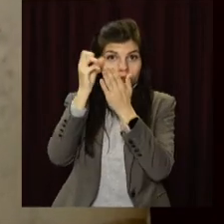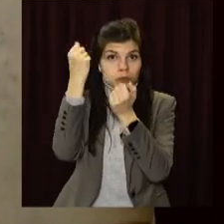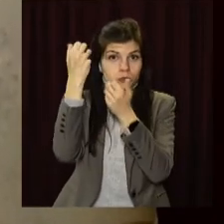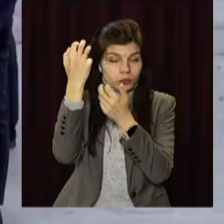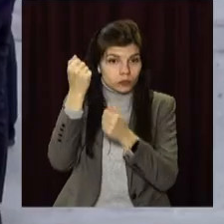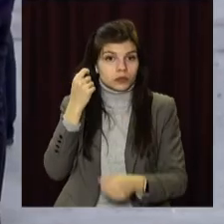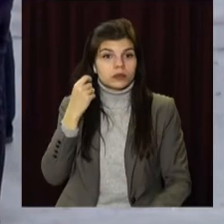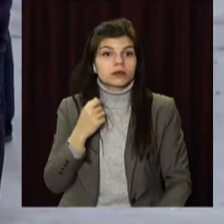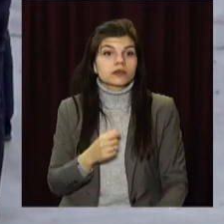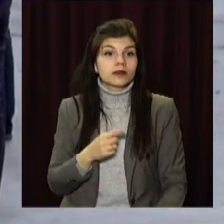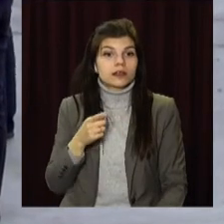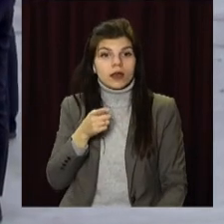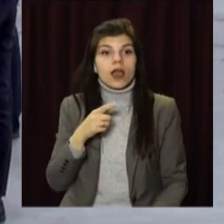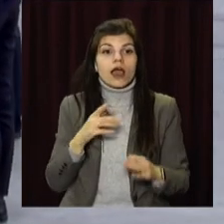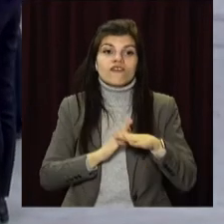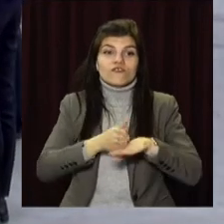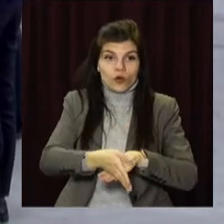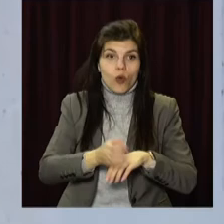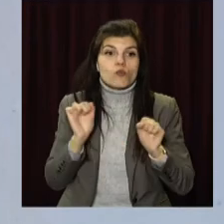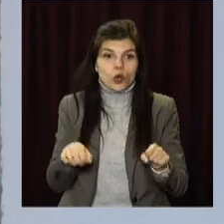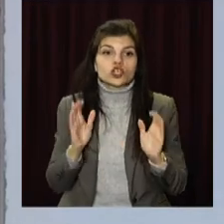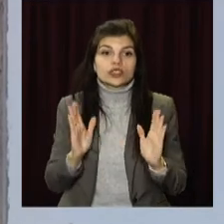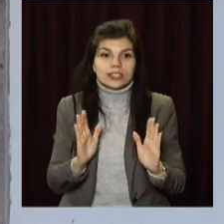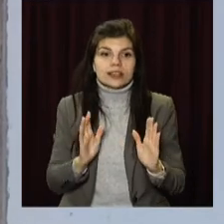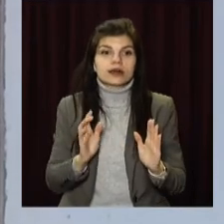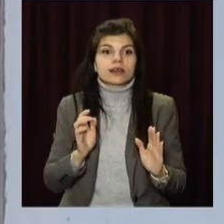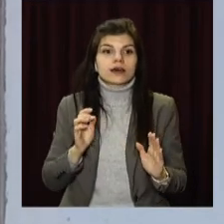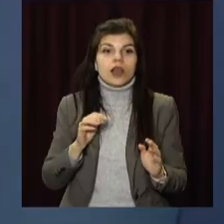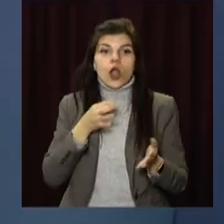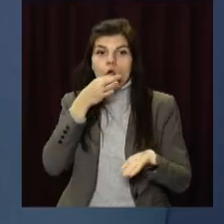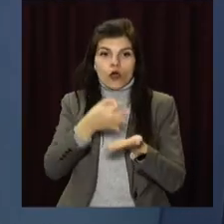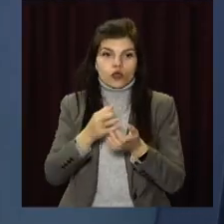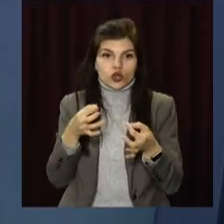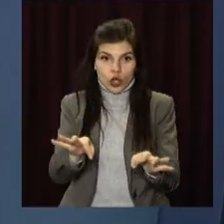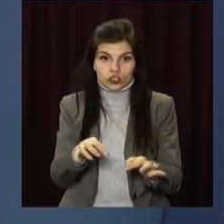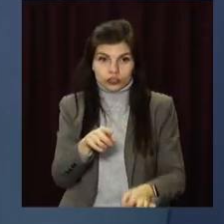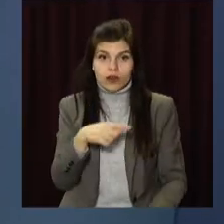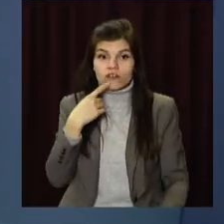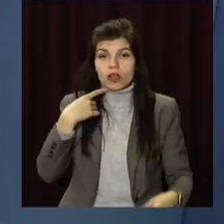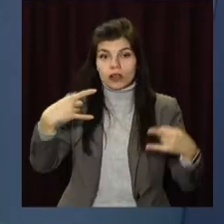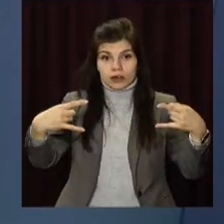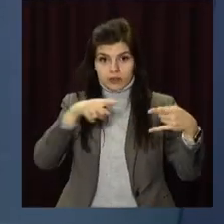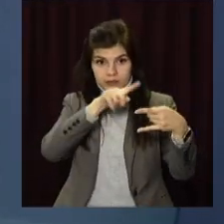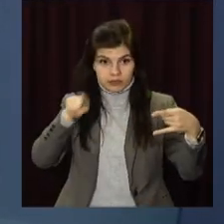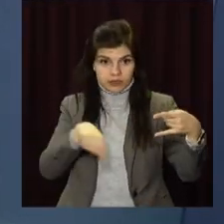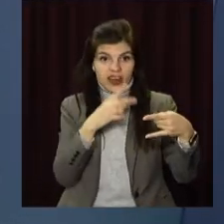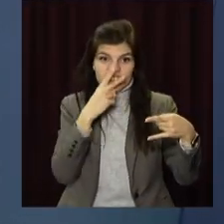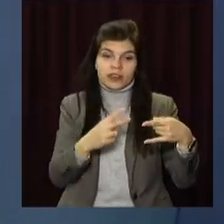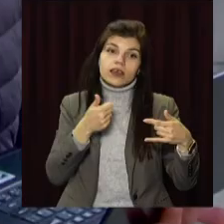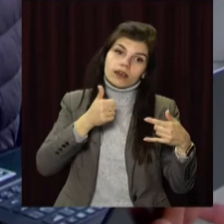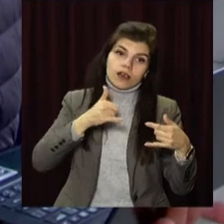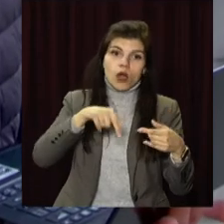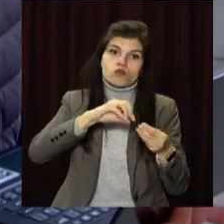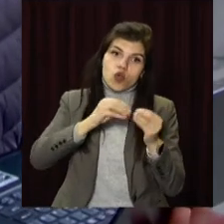руку сигналізацією, а потрапити до приміщення можна тільки з дистанційного дозволу. Ми можемо або моніторити состояние всіх систем, або ж